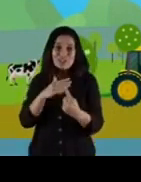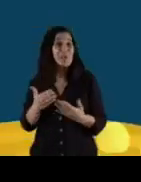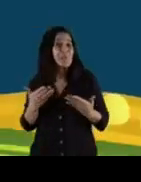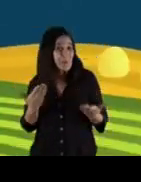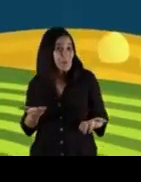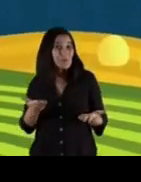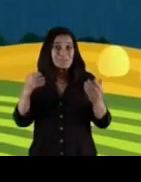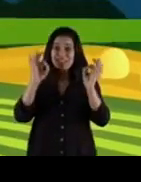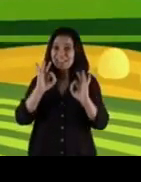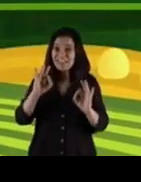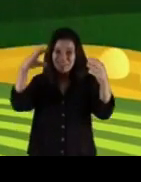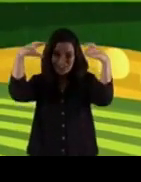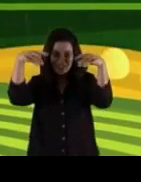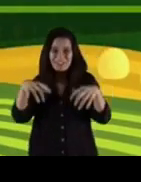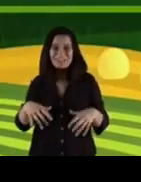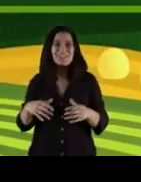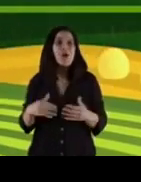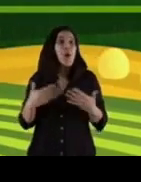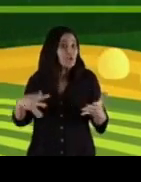خصوصا من الله